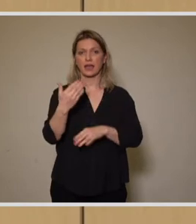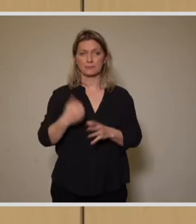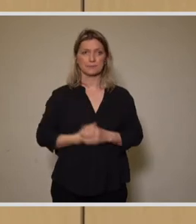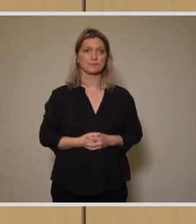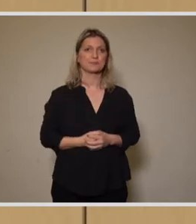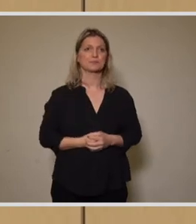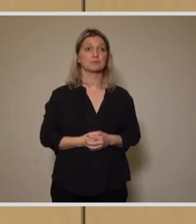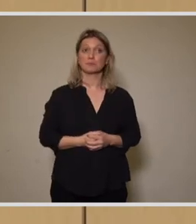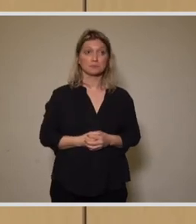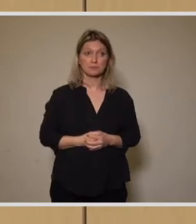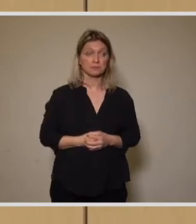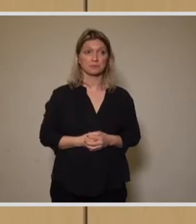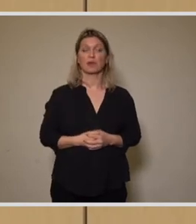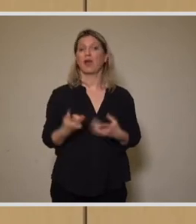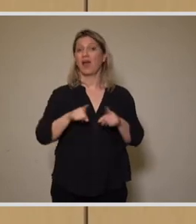FDP,